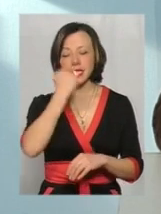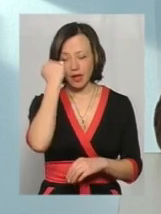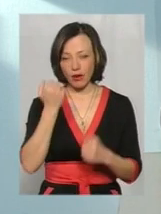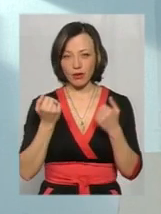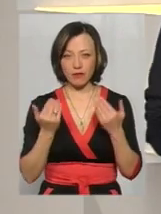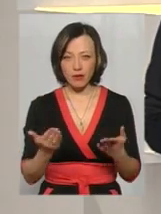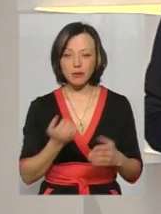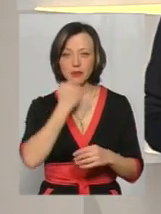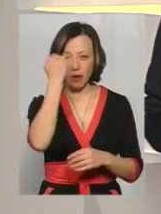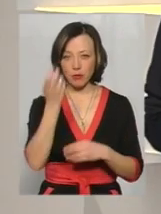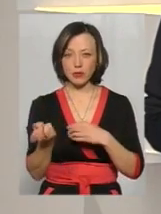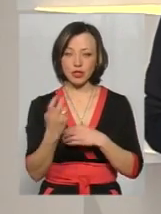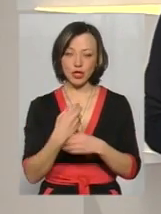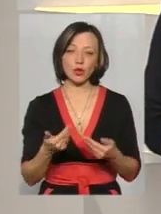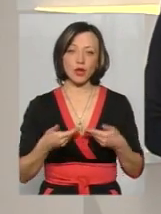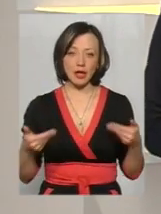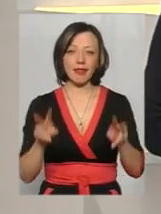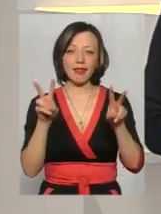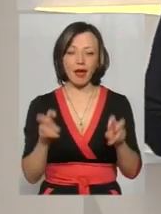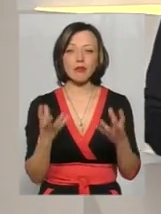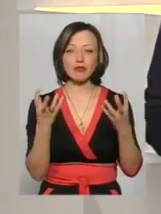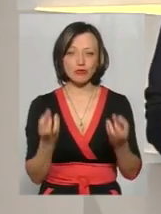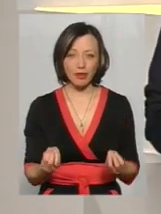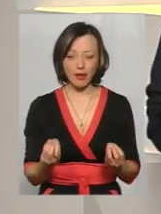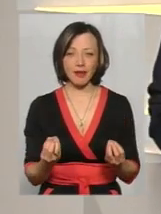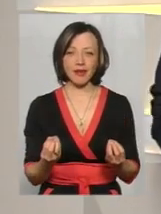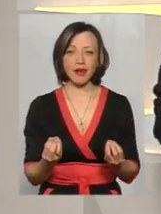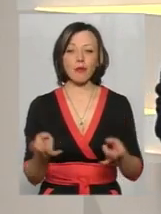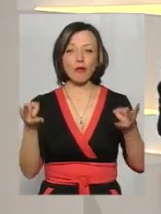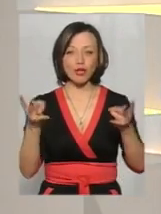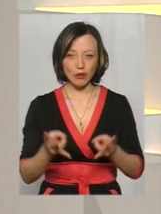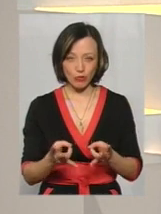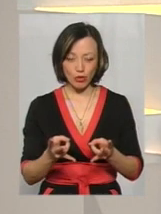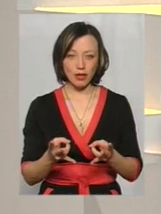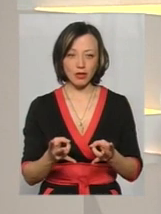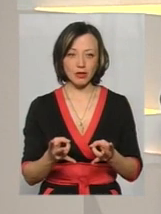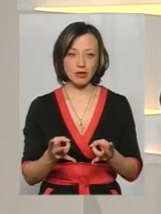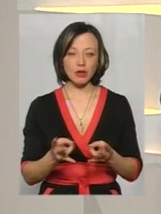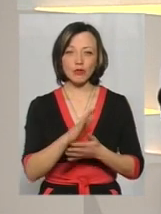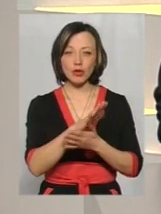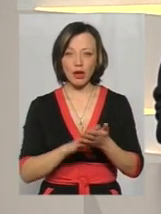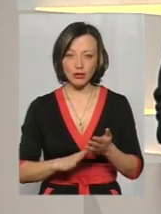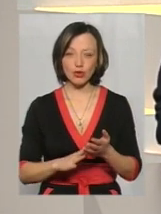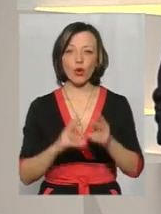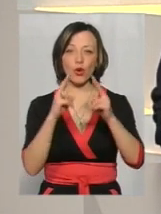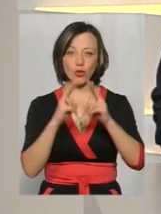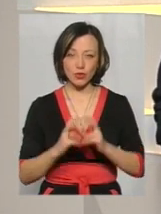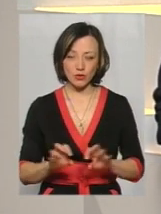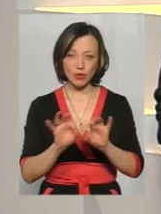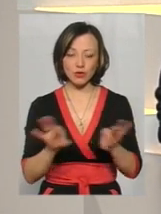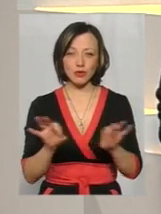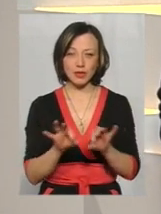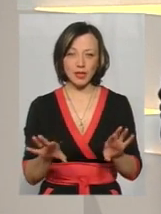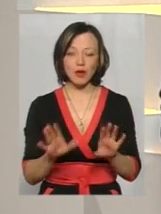Олег. Дякую, що сьогодні прийшли до нас. Я думаю, тема ще потребує подальшого все ж таки